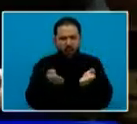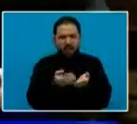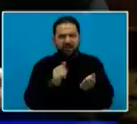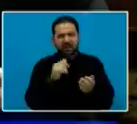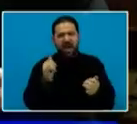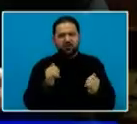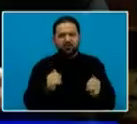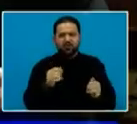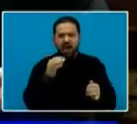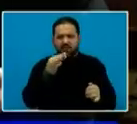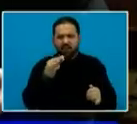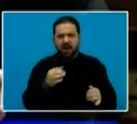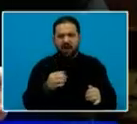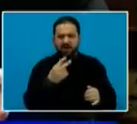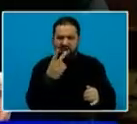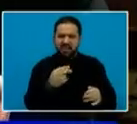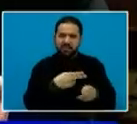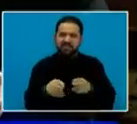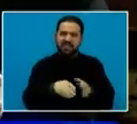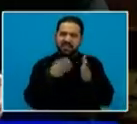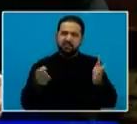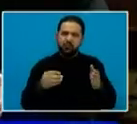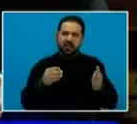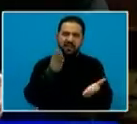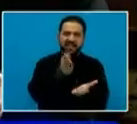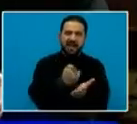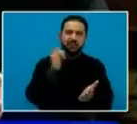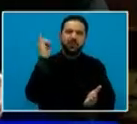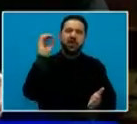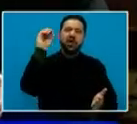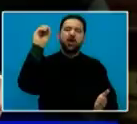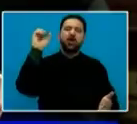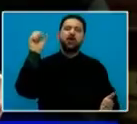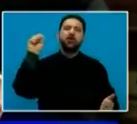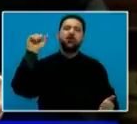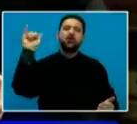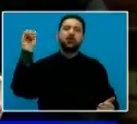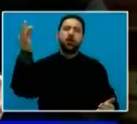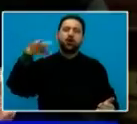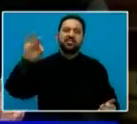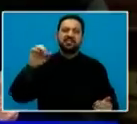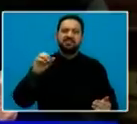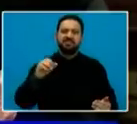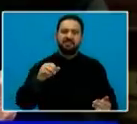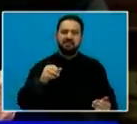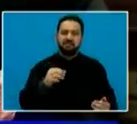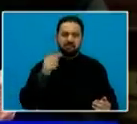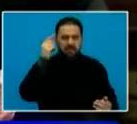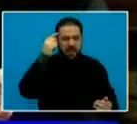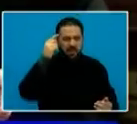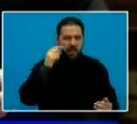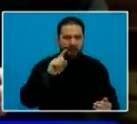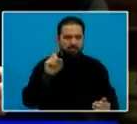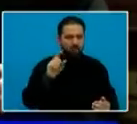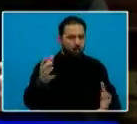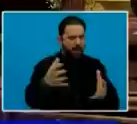încât bietul Iosif își pune întrebarea, aoleu, ce să fac, să o las sau nu? Cât curaj la o copilă. Mare curaj,